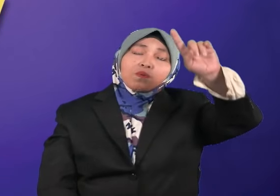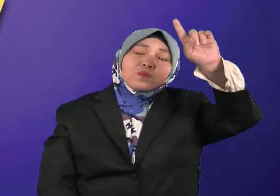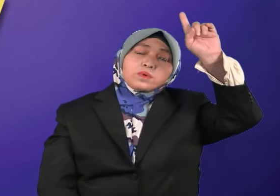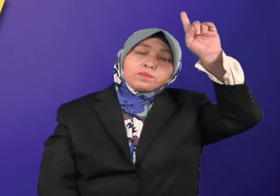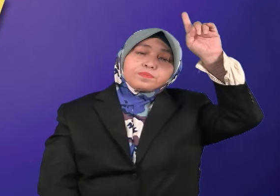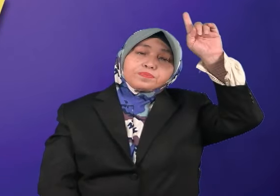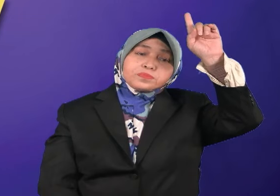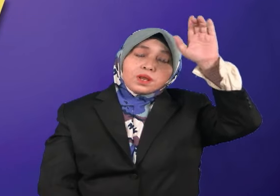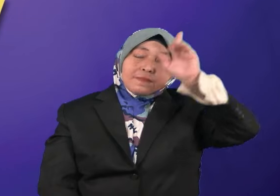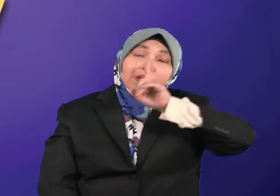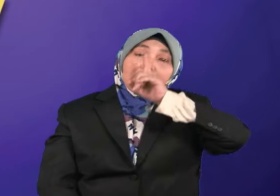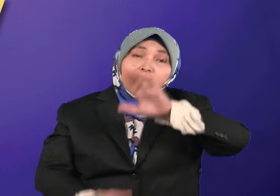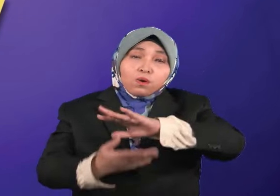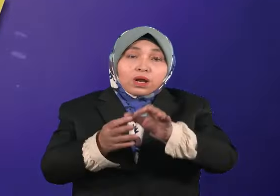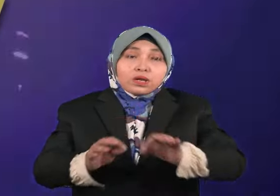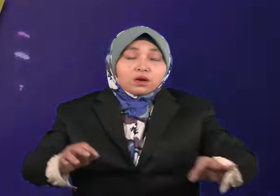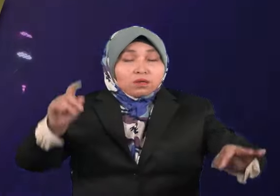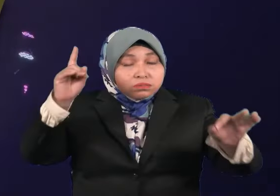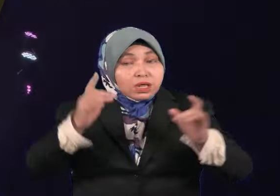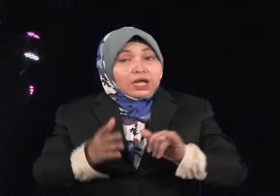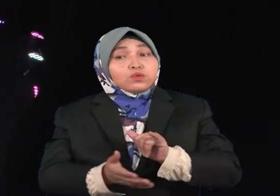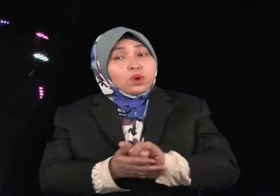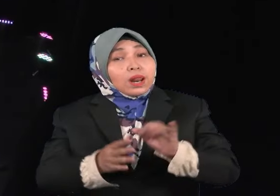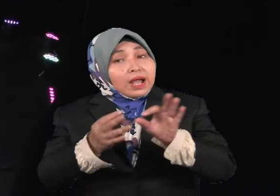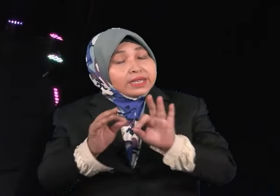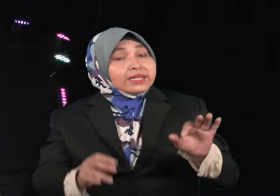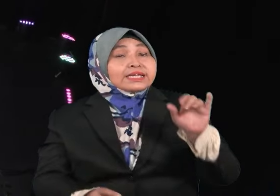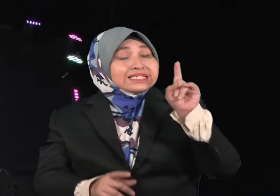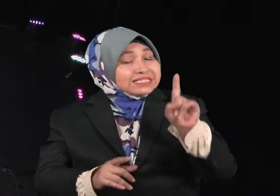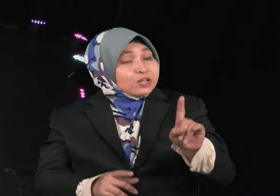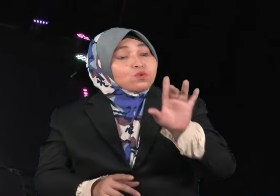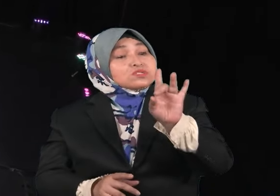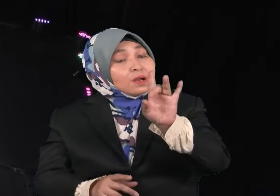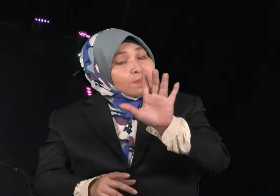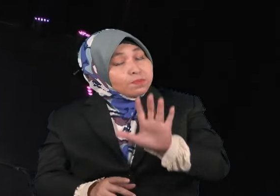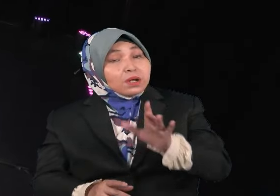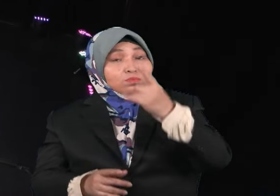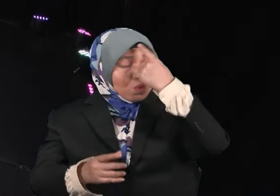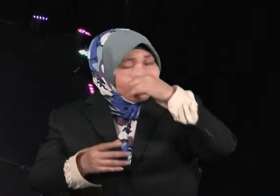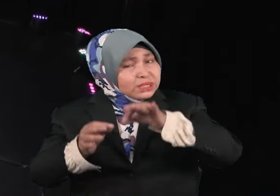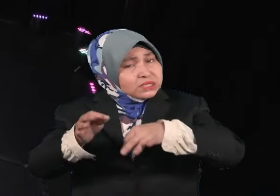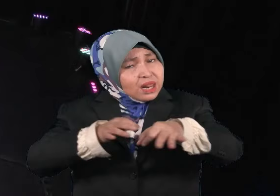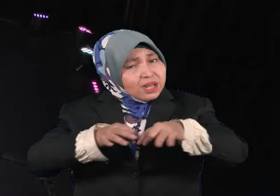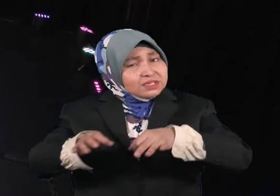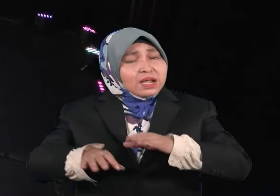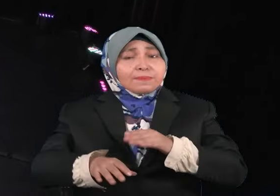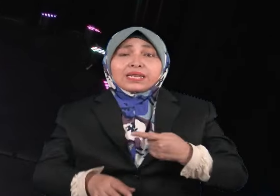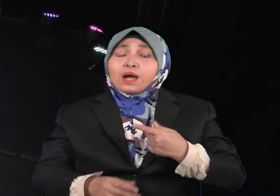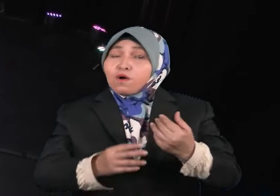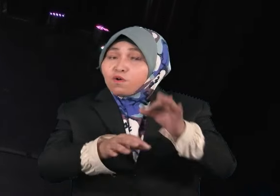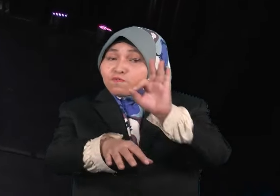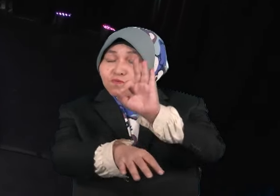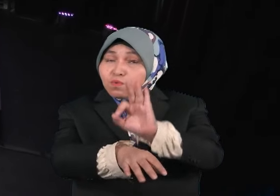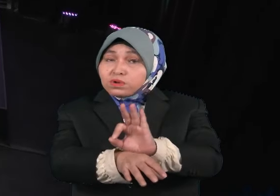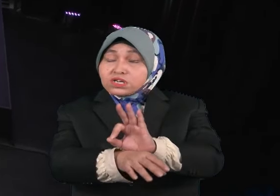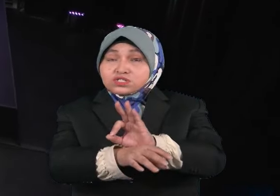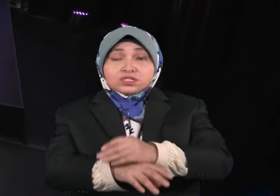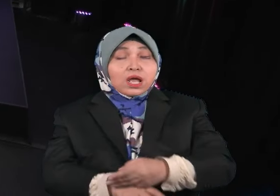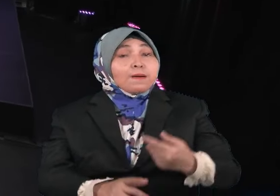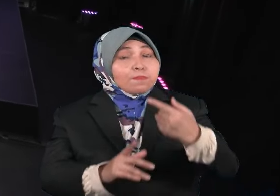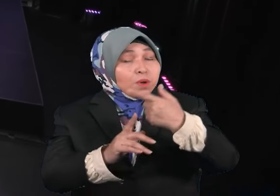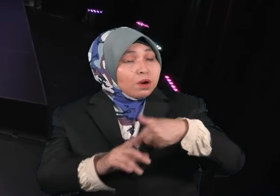تشكرون. صدق الله. Surah Al-Azim adalah ayat yang ke-185 untuk menjelaskan kita tentang fungsi Ramadan itu